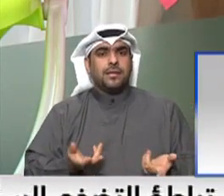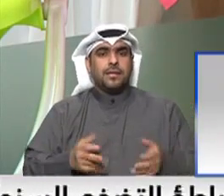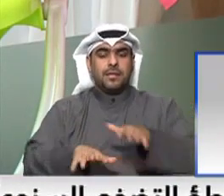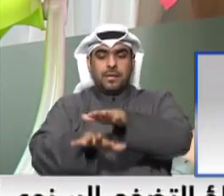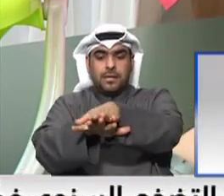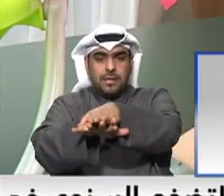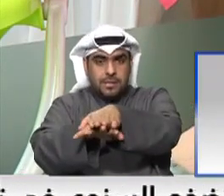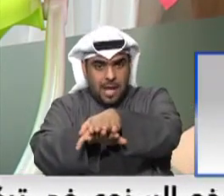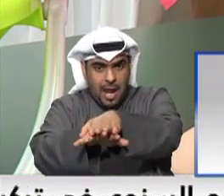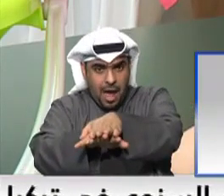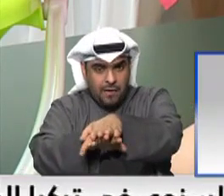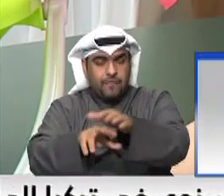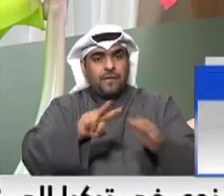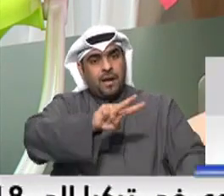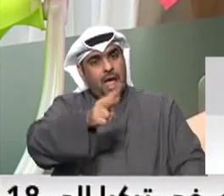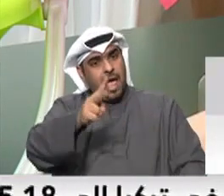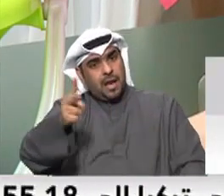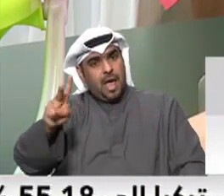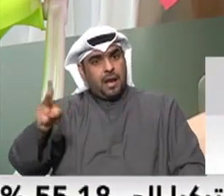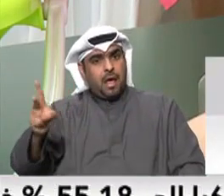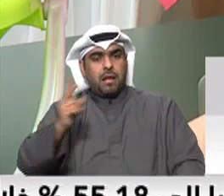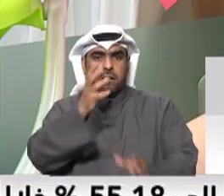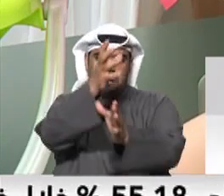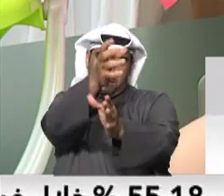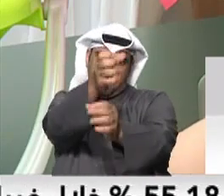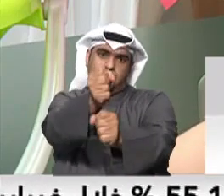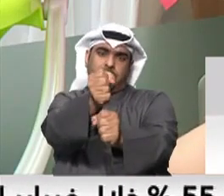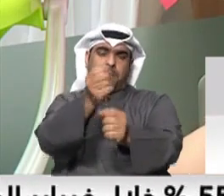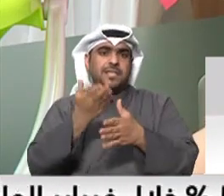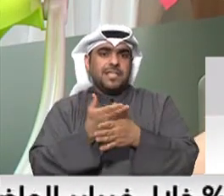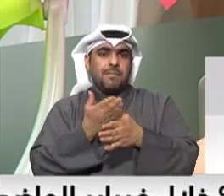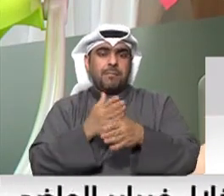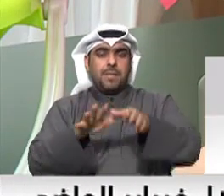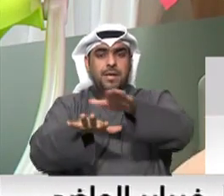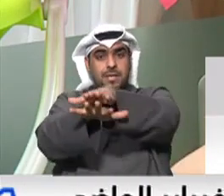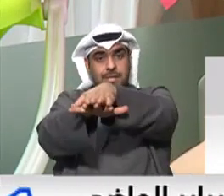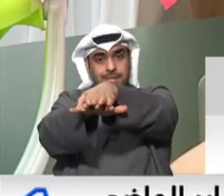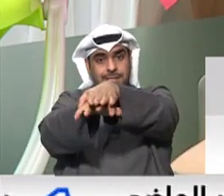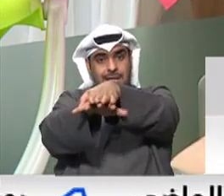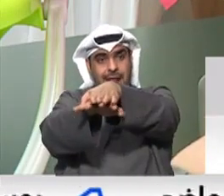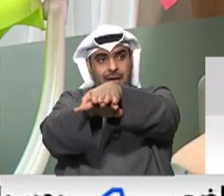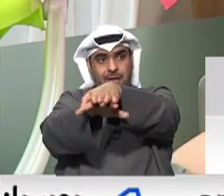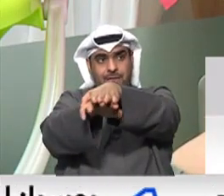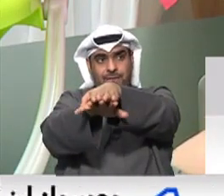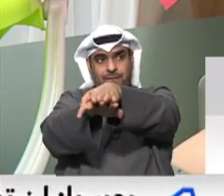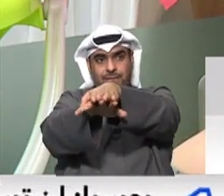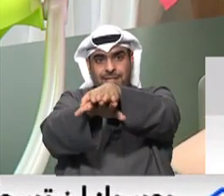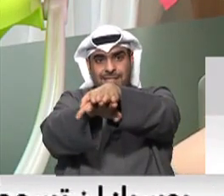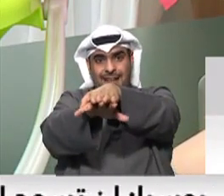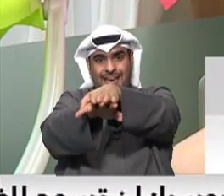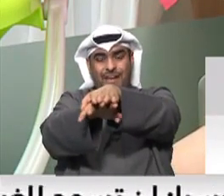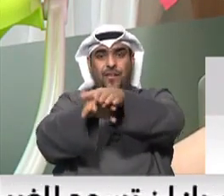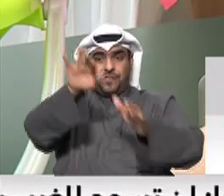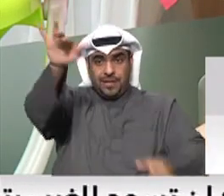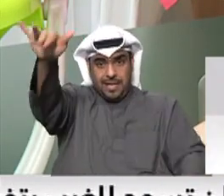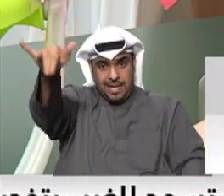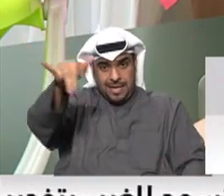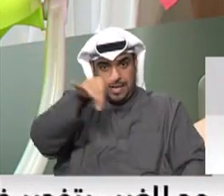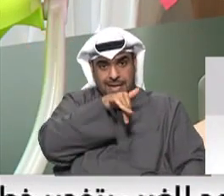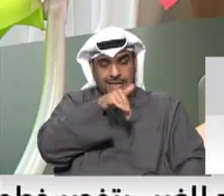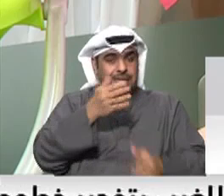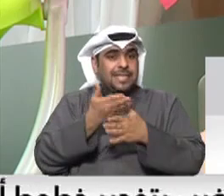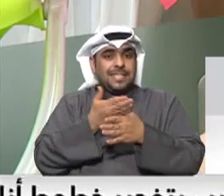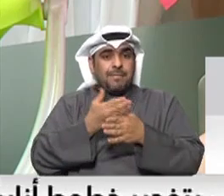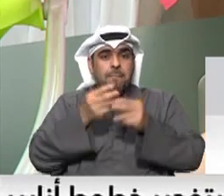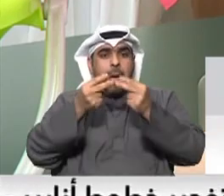والثديات البحريه حيث ان السلاحف البحريه تي في موسم تعشيشها لوضع اعشاشها على شواطئ الكويت